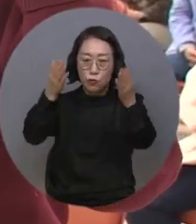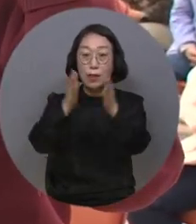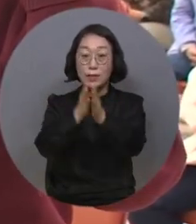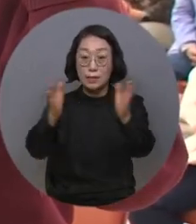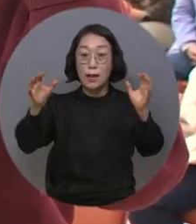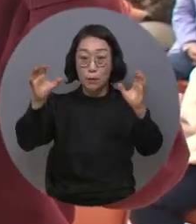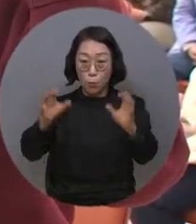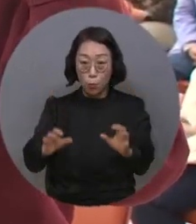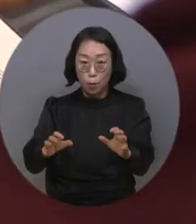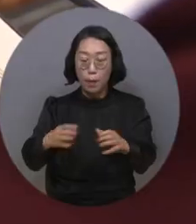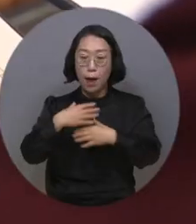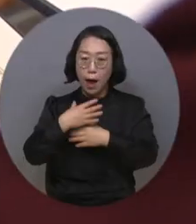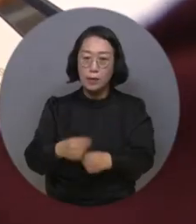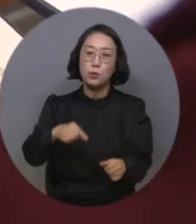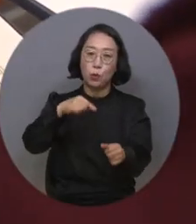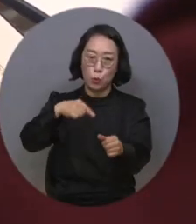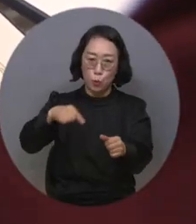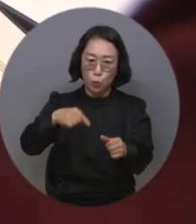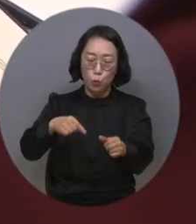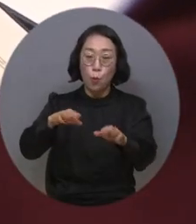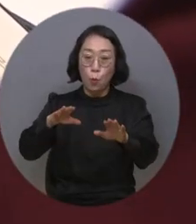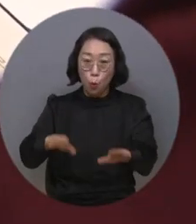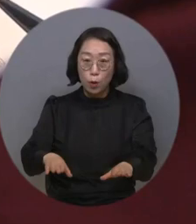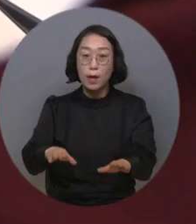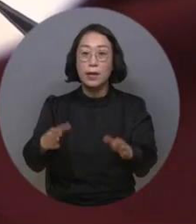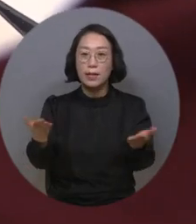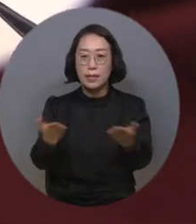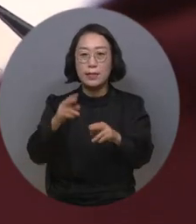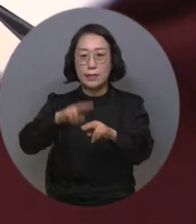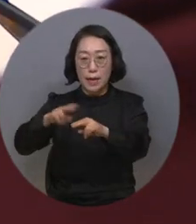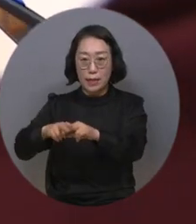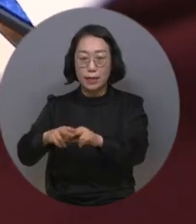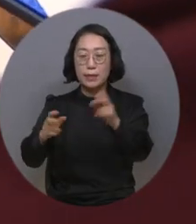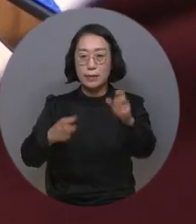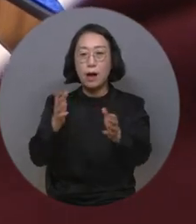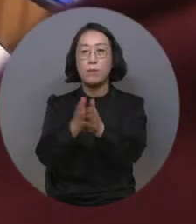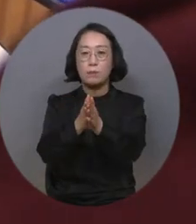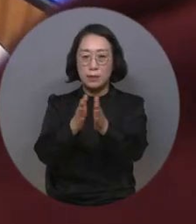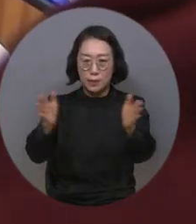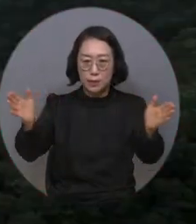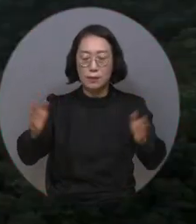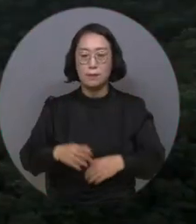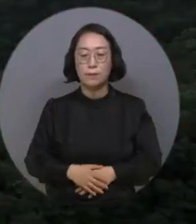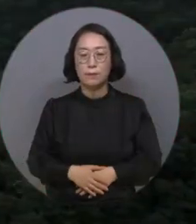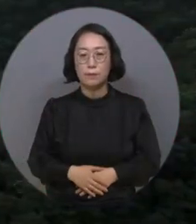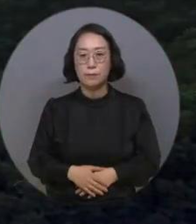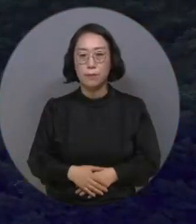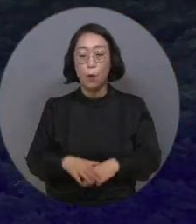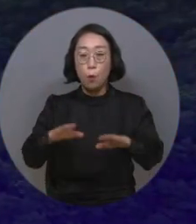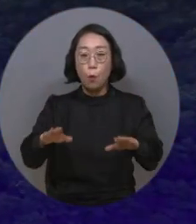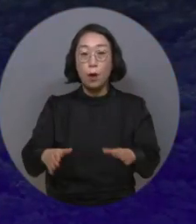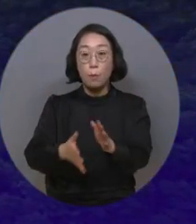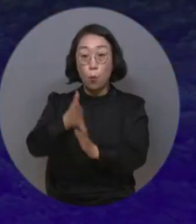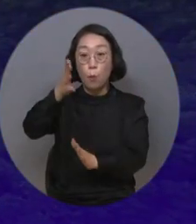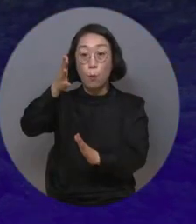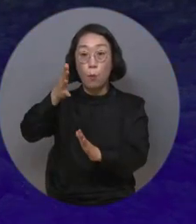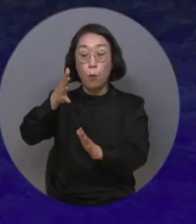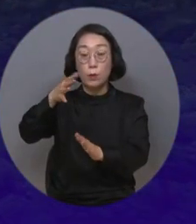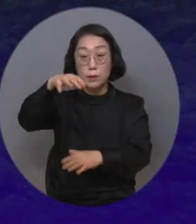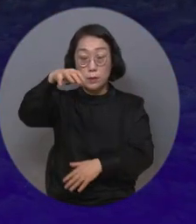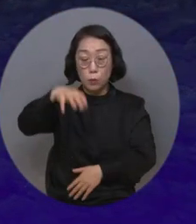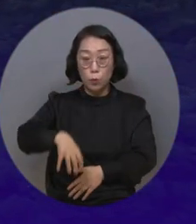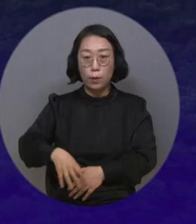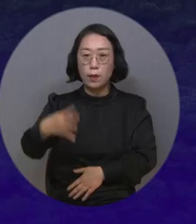안전교육 등을 하며 2023년 장애인 일자리 사업 본격 추진에 나섰습니다 올해 목포시는